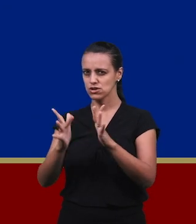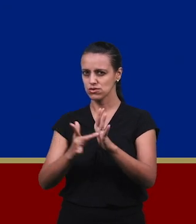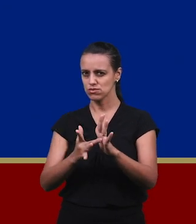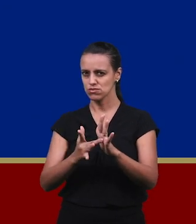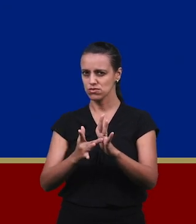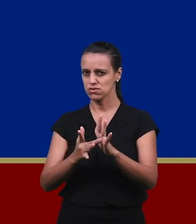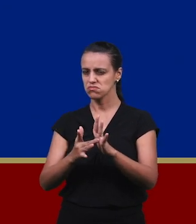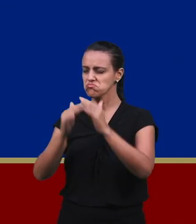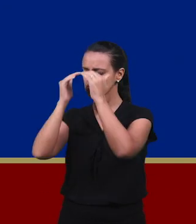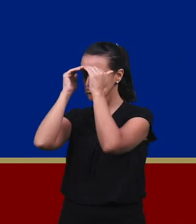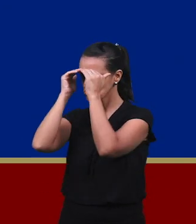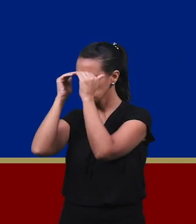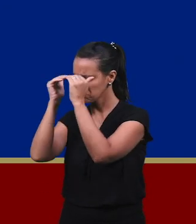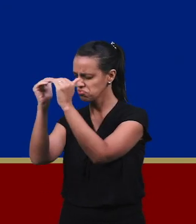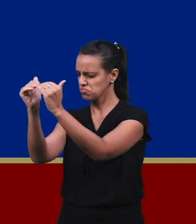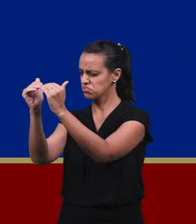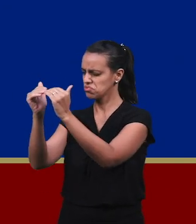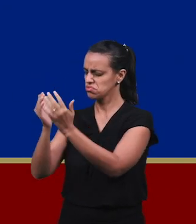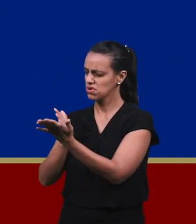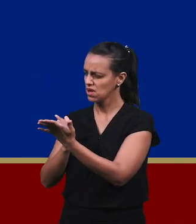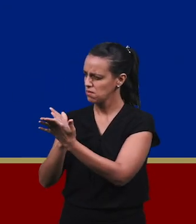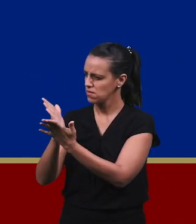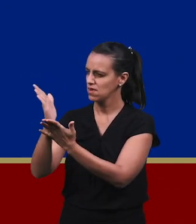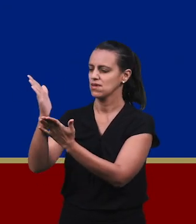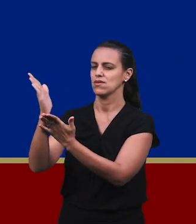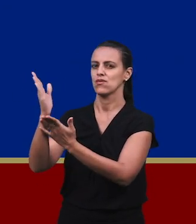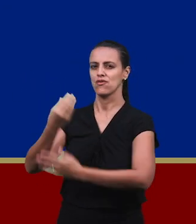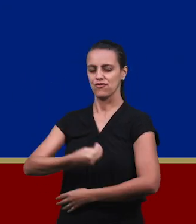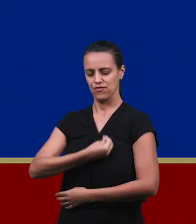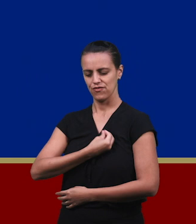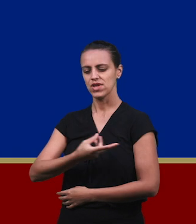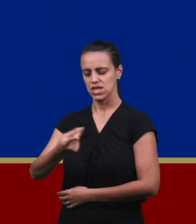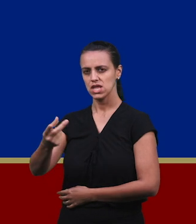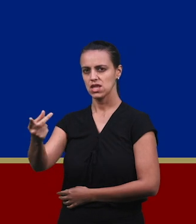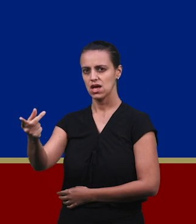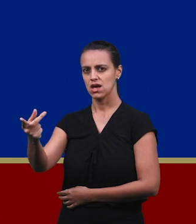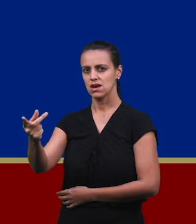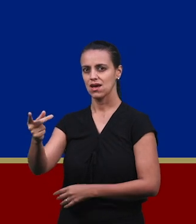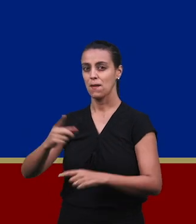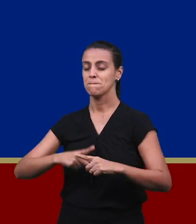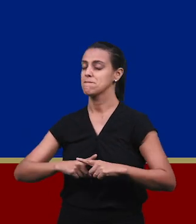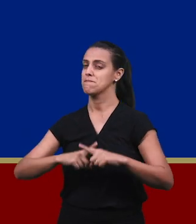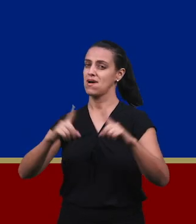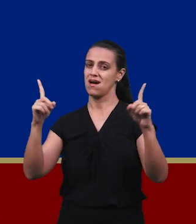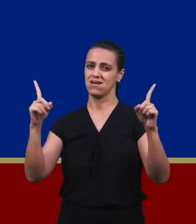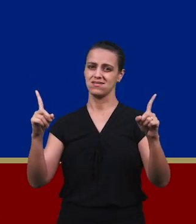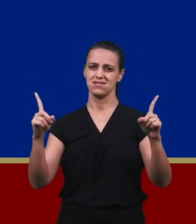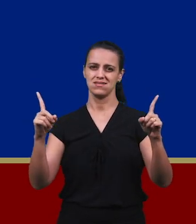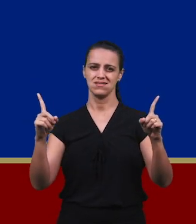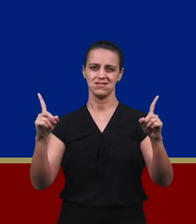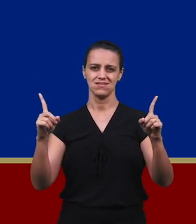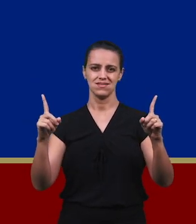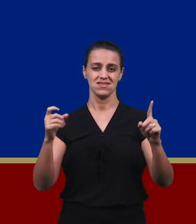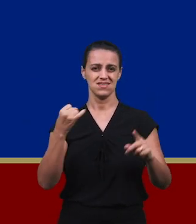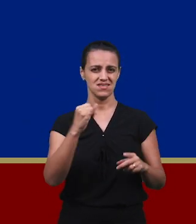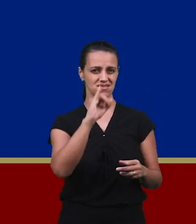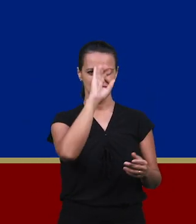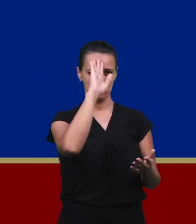chemin, il a la vie éternelle. Mais celui qui ne croit pas ne verra pas la